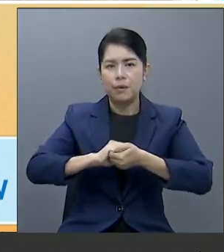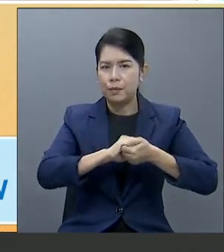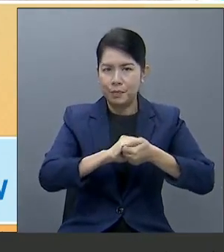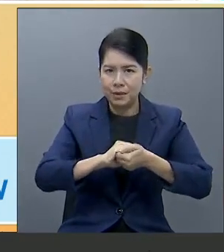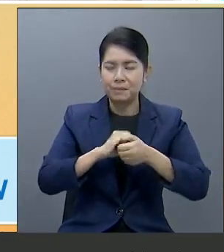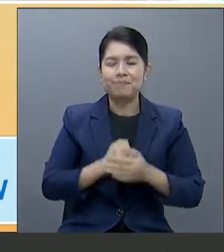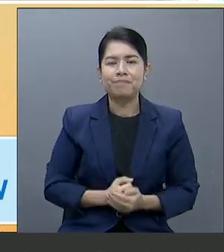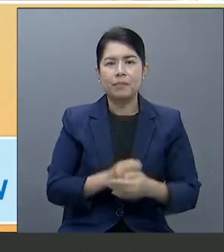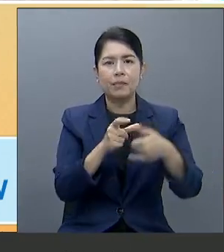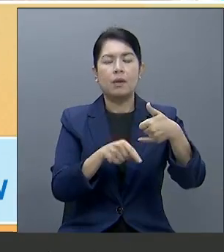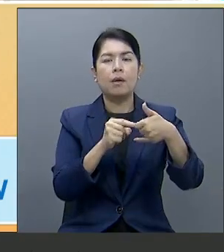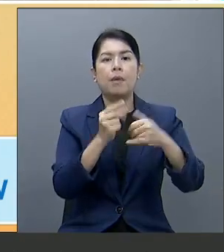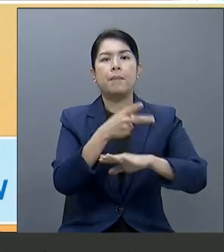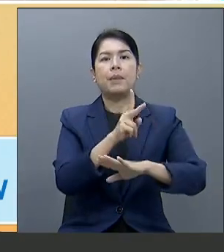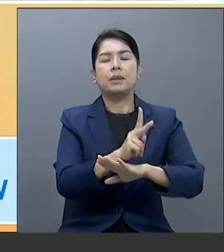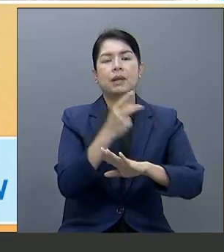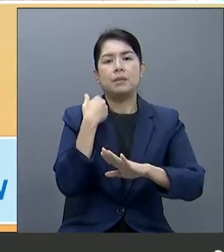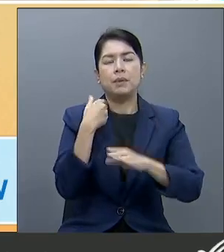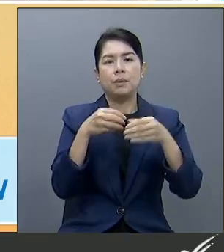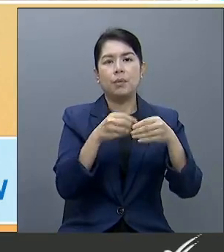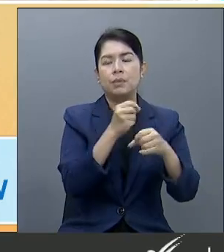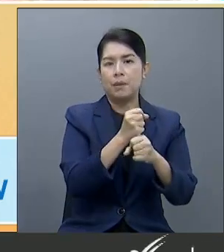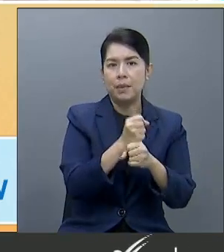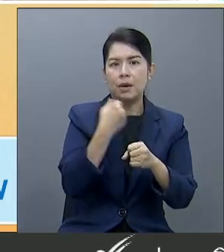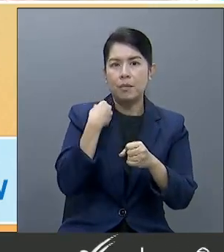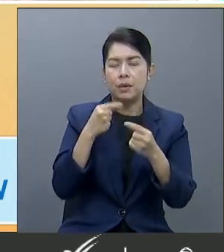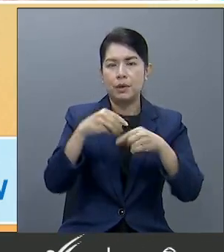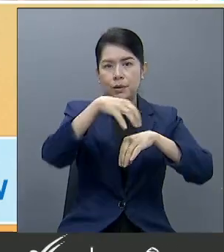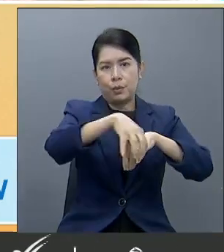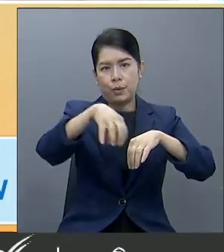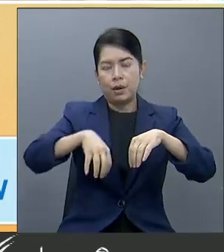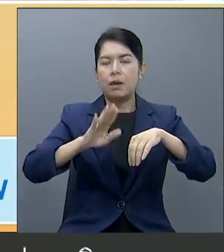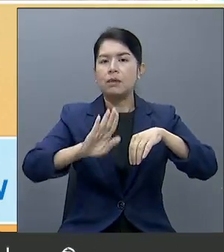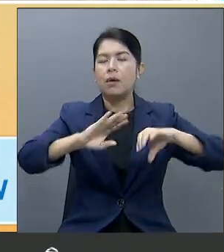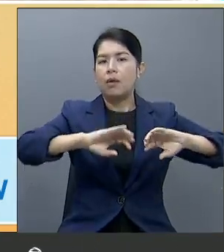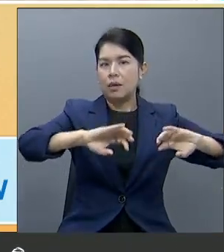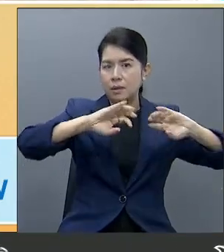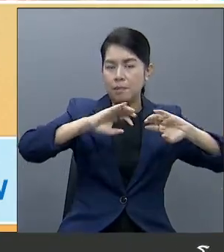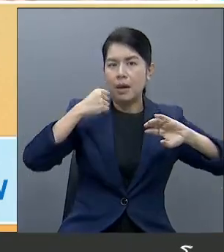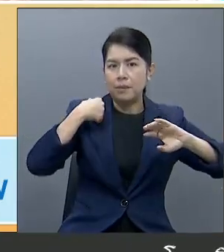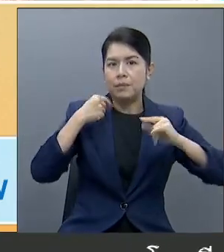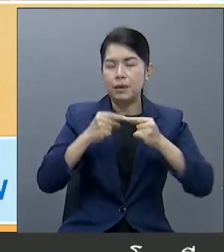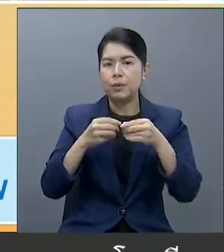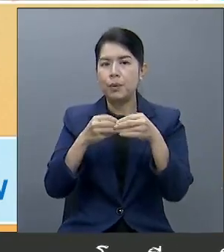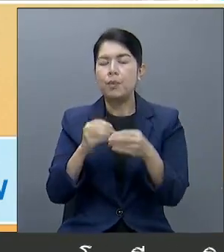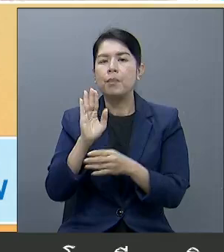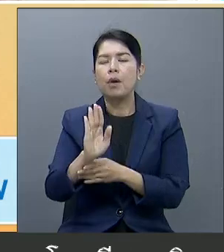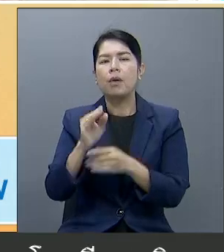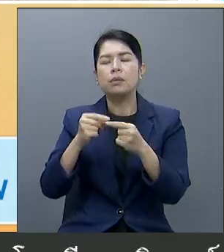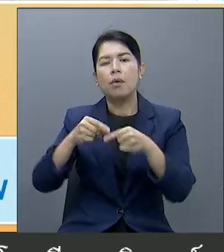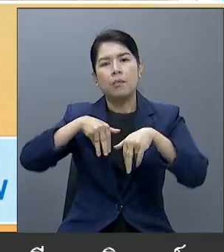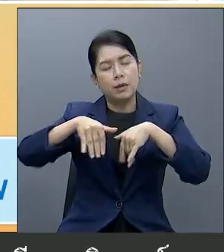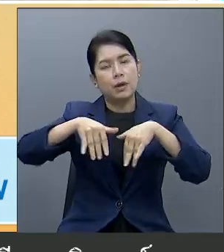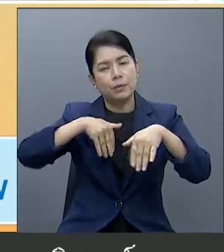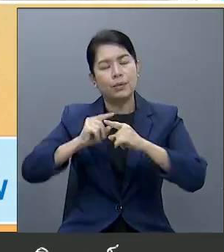ที่เป็นคณะทำงานแล้วก็จะมีหลายภาคส่วนที่เป็นทั้งหน่วยงานภาครัฐภาคประชาสังคมอะไรเงี้ยค่ะเข้ามาร่วมให้ความเห็นซึ่งถ้าถามว่